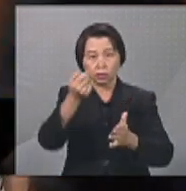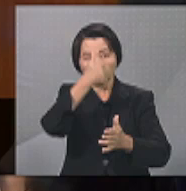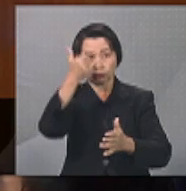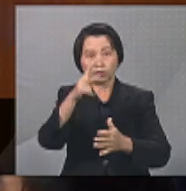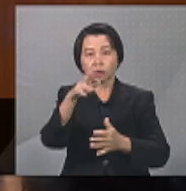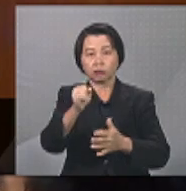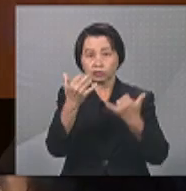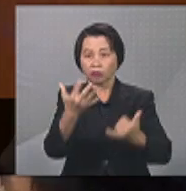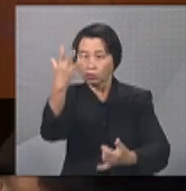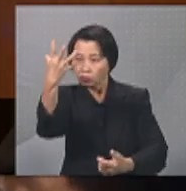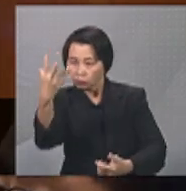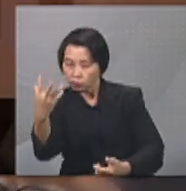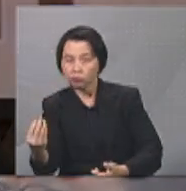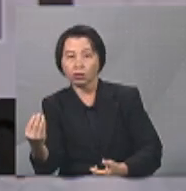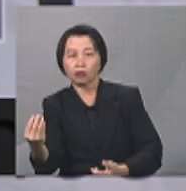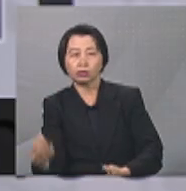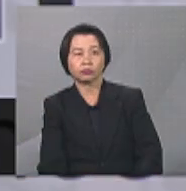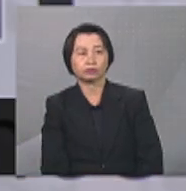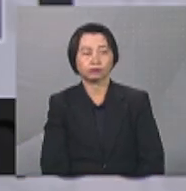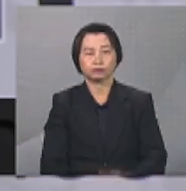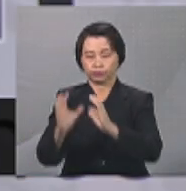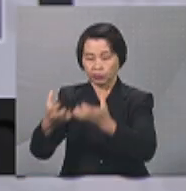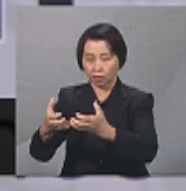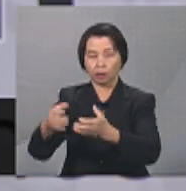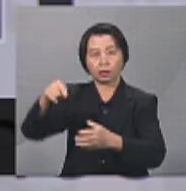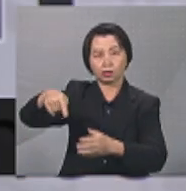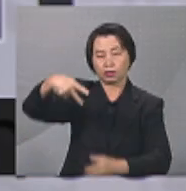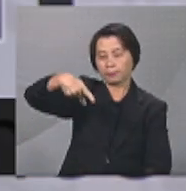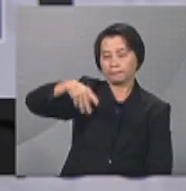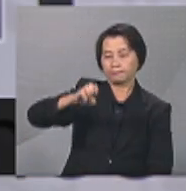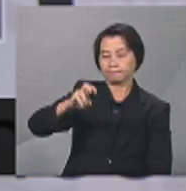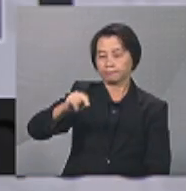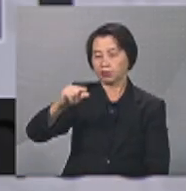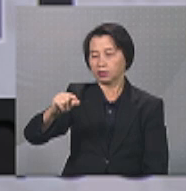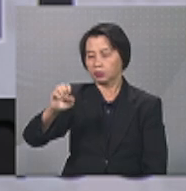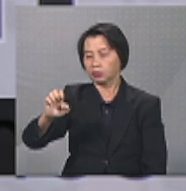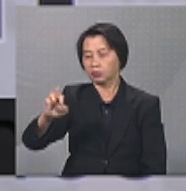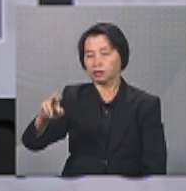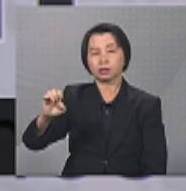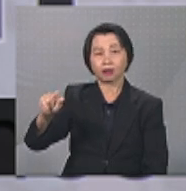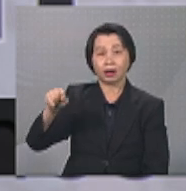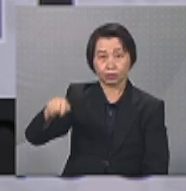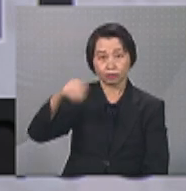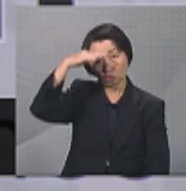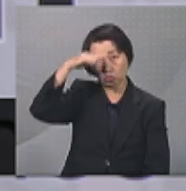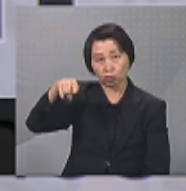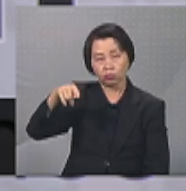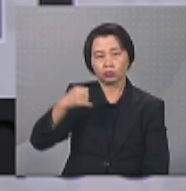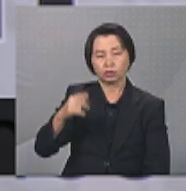semakin berkurangan? Jadi kluster Pengerang ialah kluster yang kita kenal pasti sebelum lagi